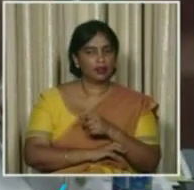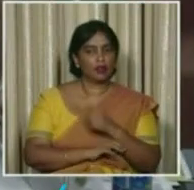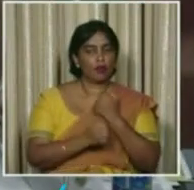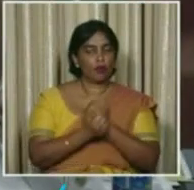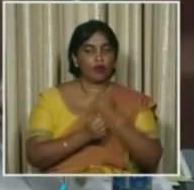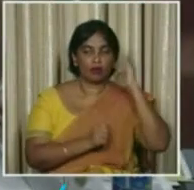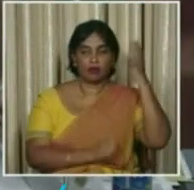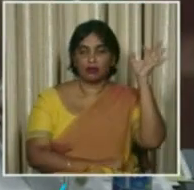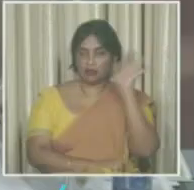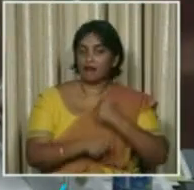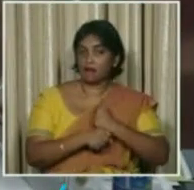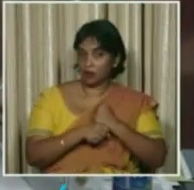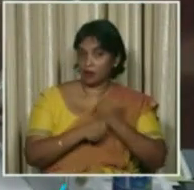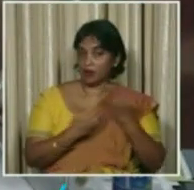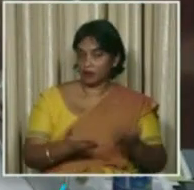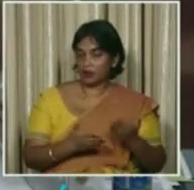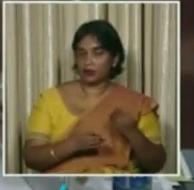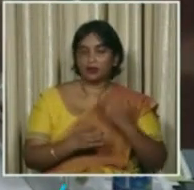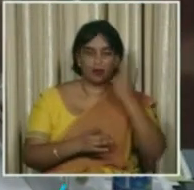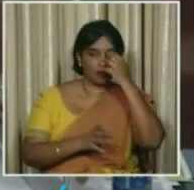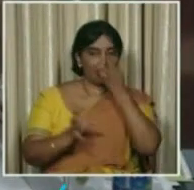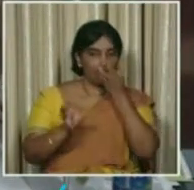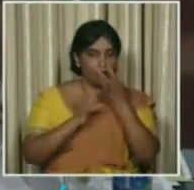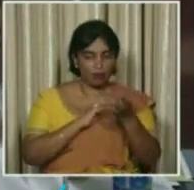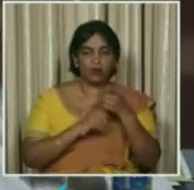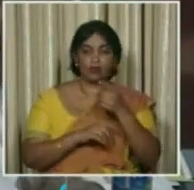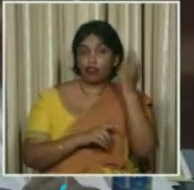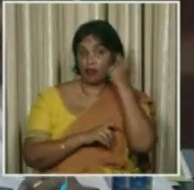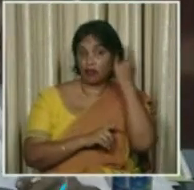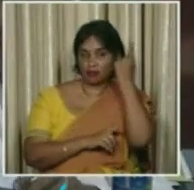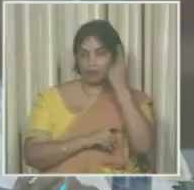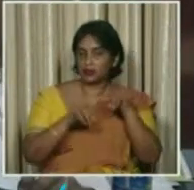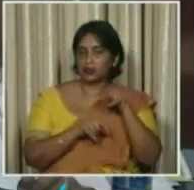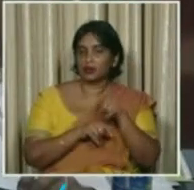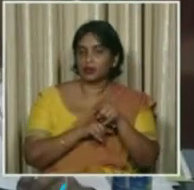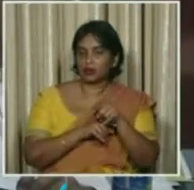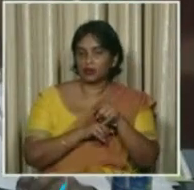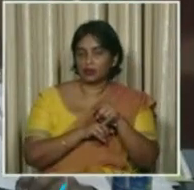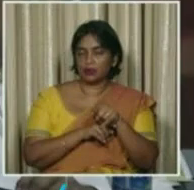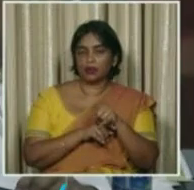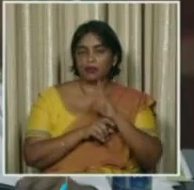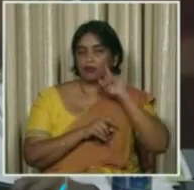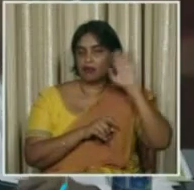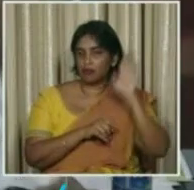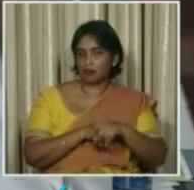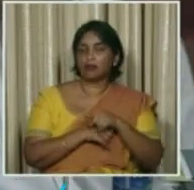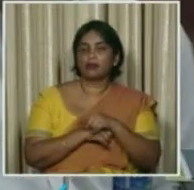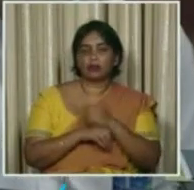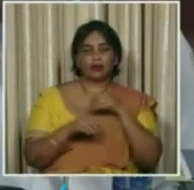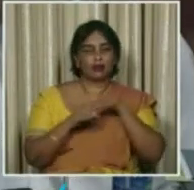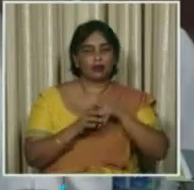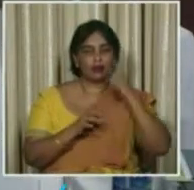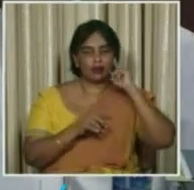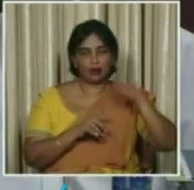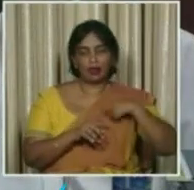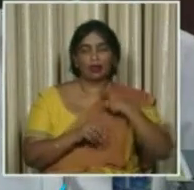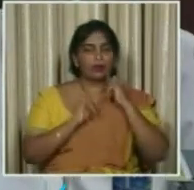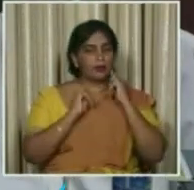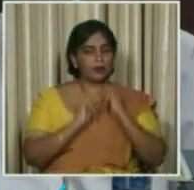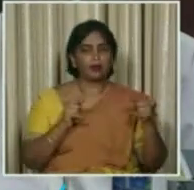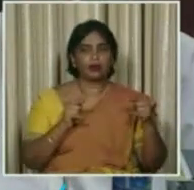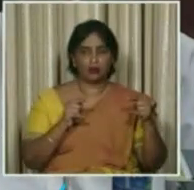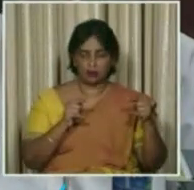ප්‍රතිපත් කළ වත්මන් ආණ්ඩු පාස්කුපාරයේ මහමලුකරුවන් සොයා ගැනීමේ සිට අනීතිකව මෙරට රැඳී සිටින හිටපු නීති විරෝධී